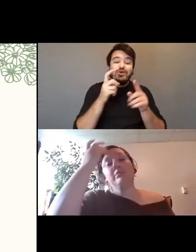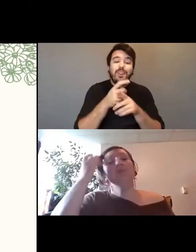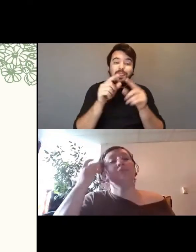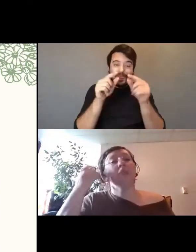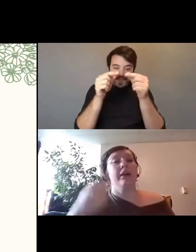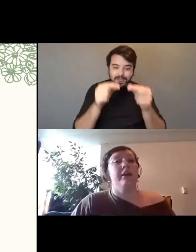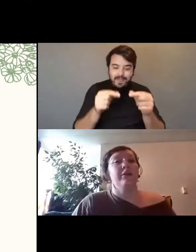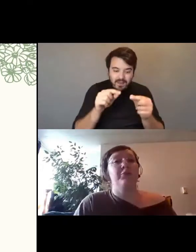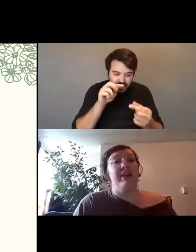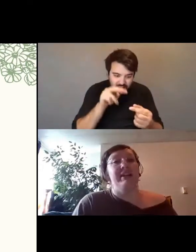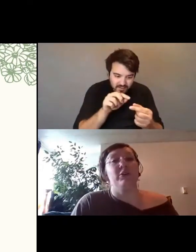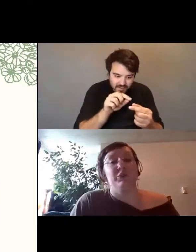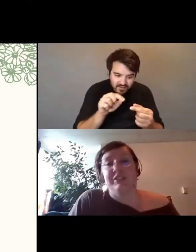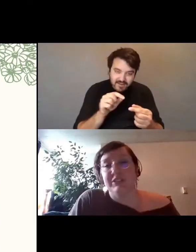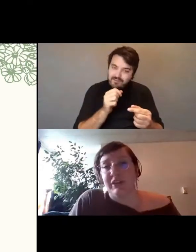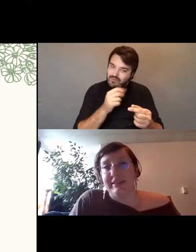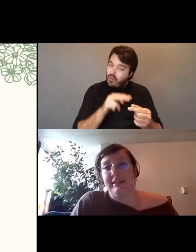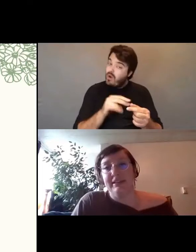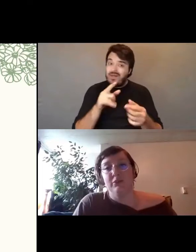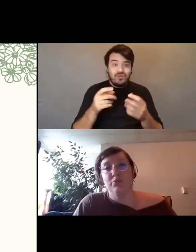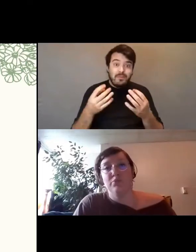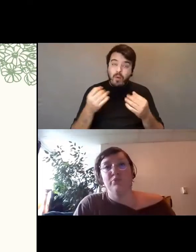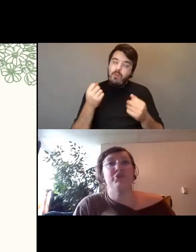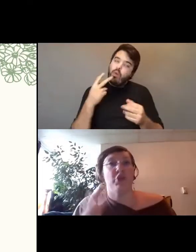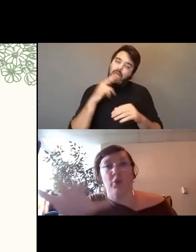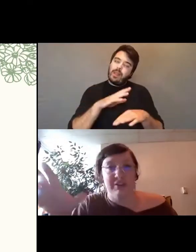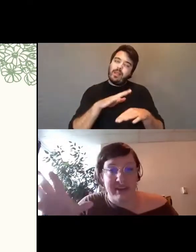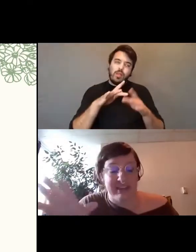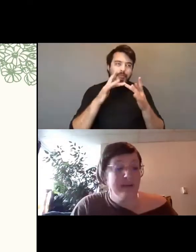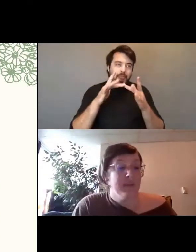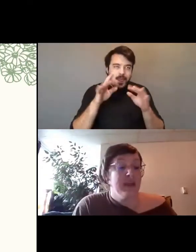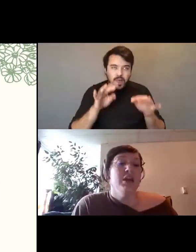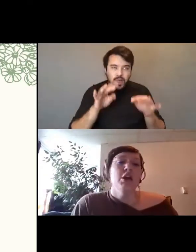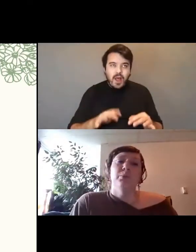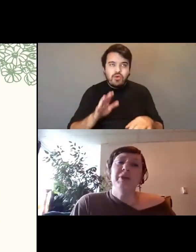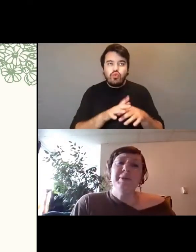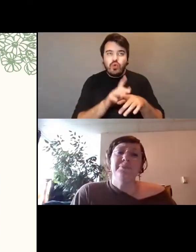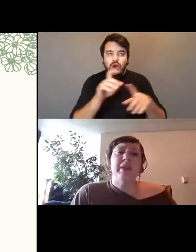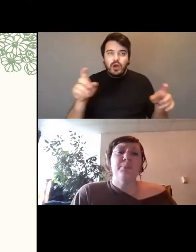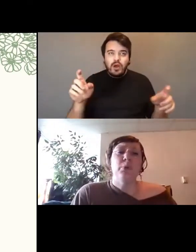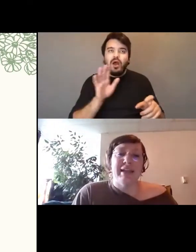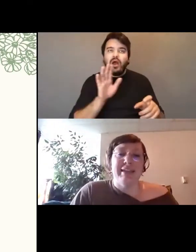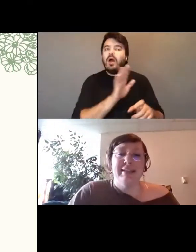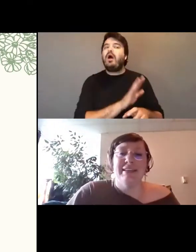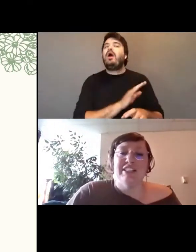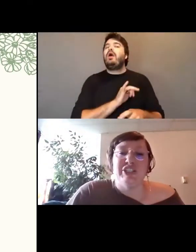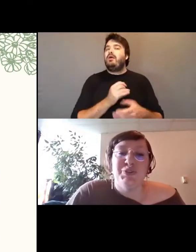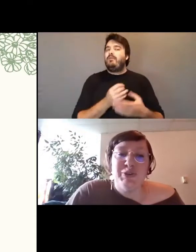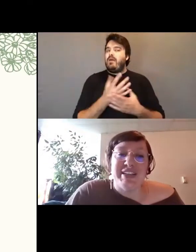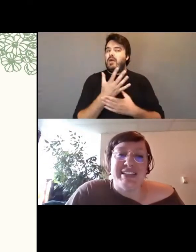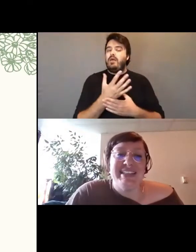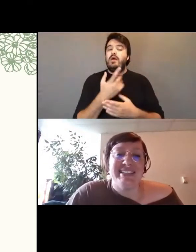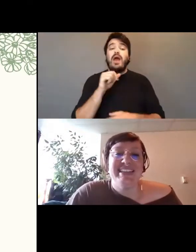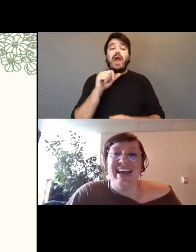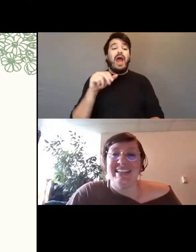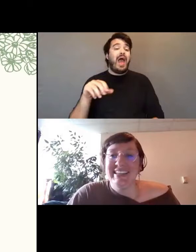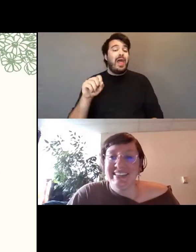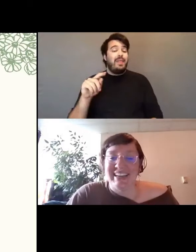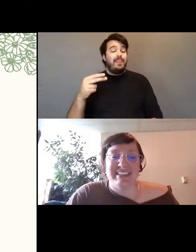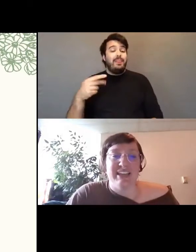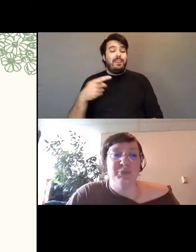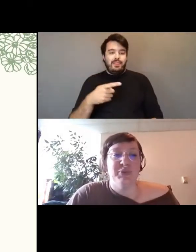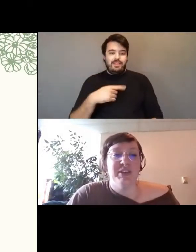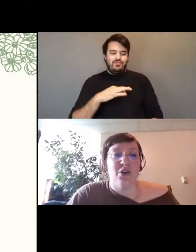pas ça, vous pouvez aller consulter sur Internet selon les variétés. Puis, pour l'aneth, j'ai trouvé un dessin ici